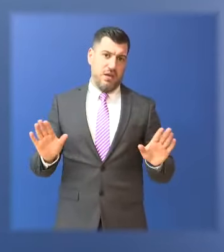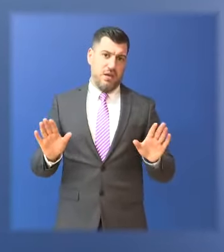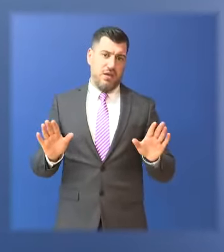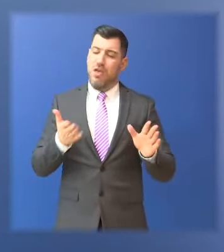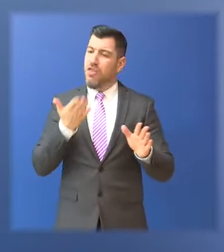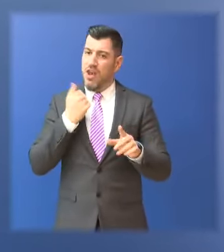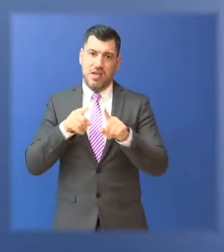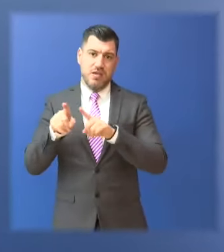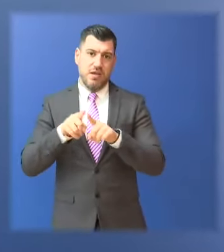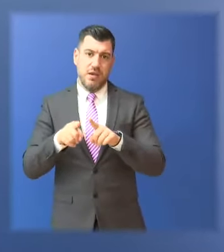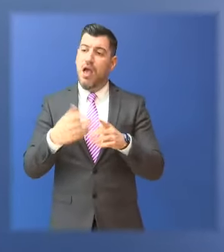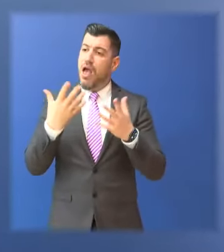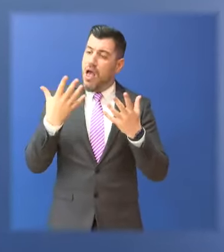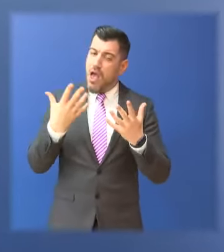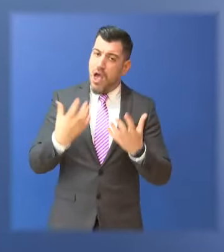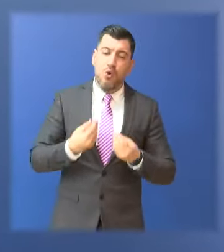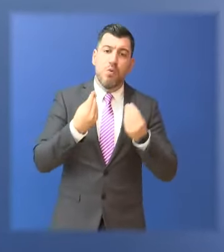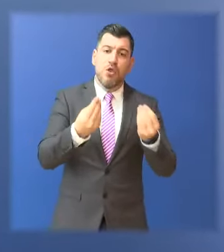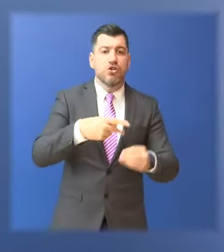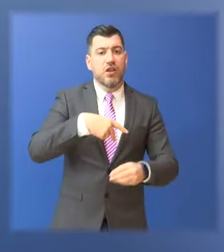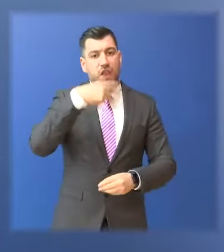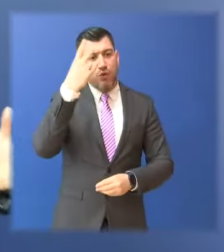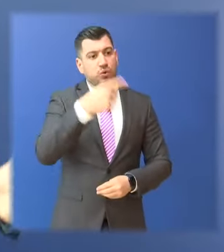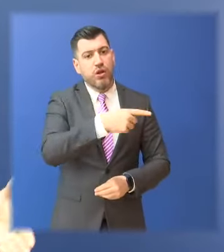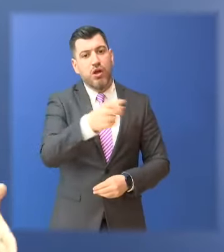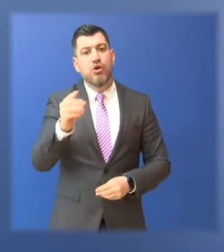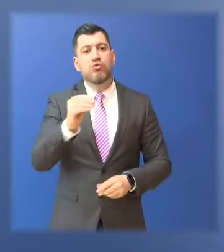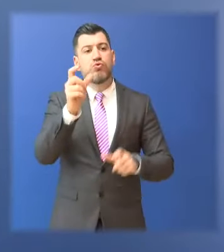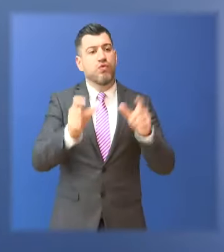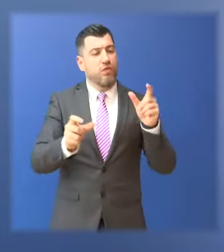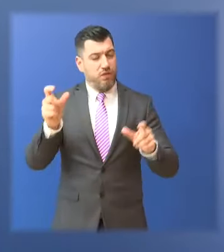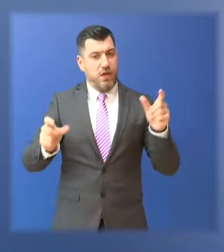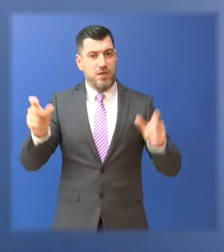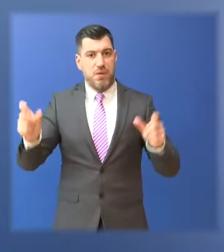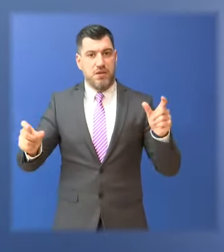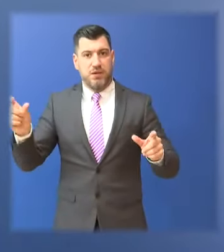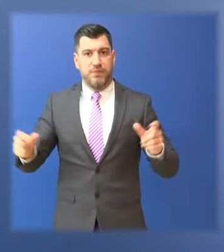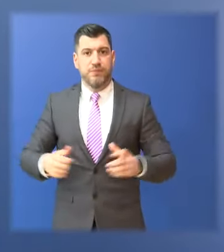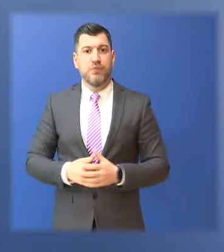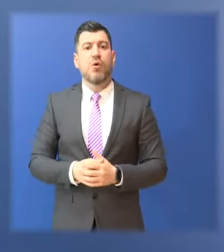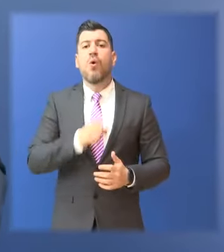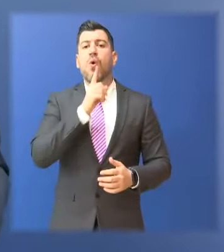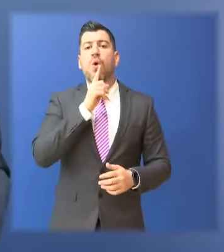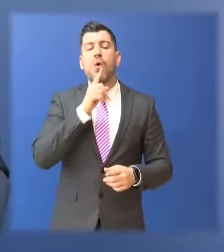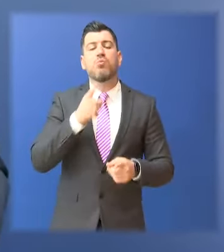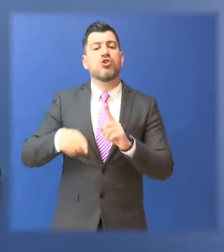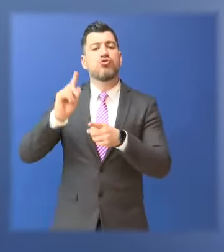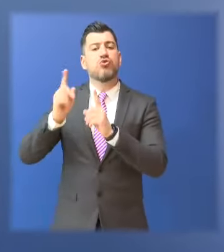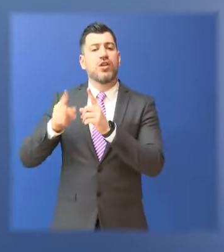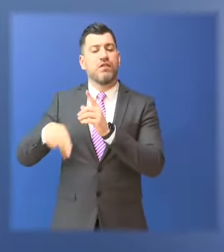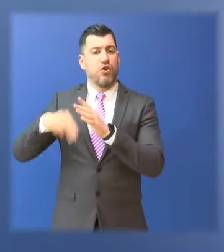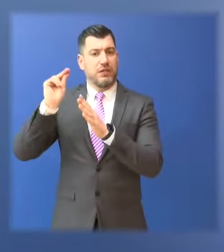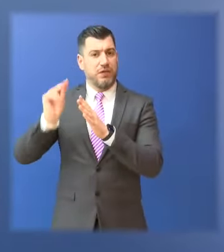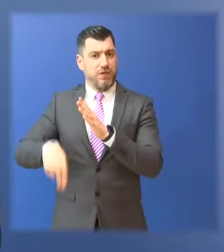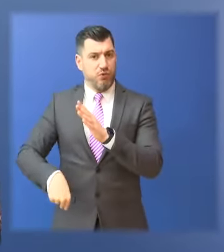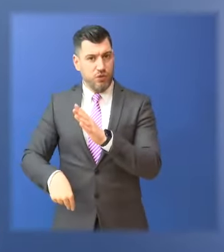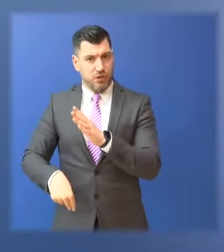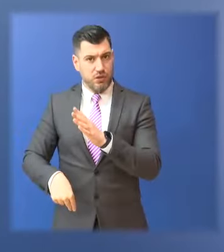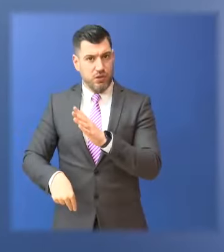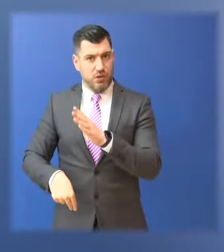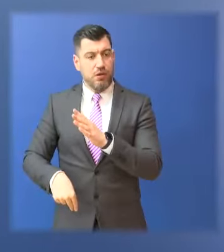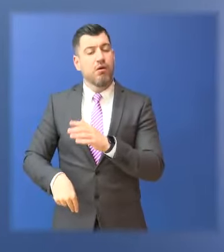Υπάρχει η δυνατότητα στους βουλευτές μας σε ζητήματα, όπως έγινε και στο σύμφωνο συμβίωσης, στην ψηφοφορία για το σύμφωνο συμβίωσης πριν από κάποια χρόνια,